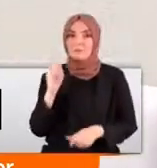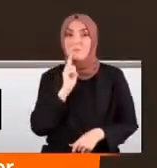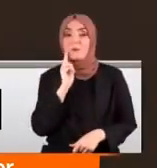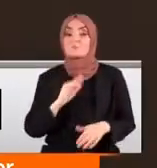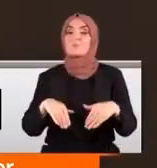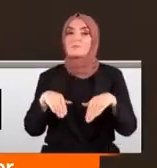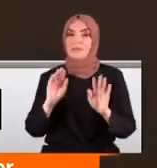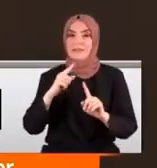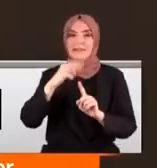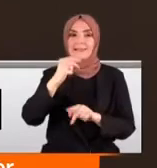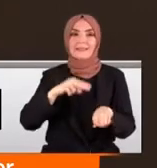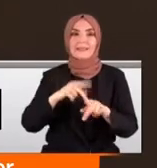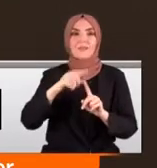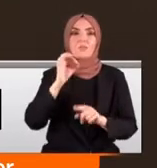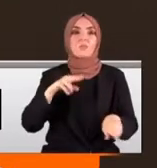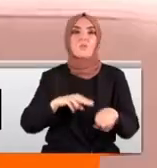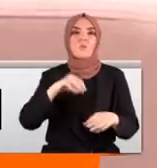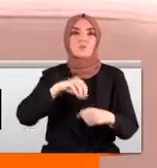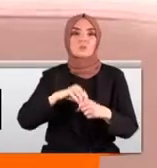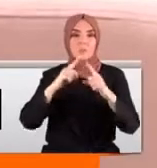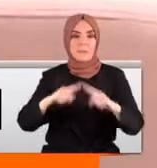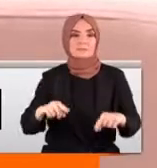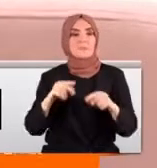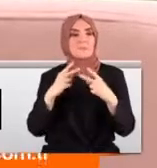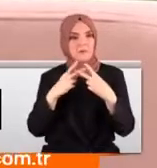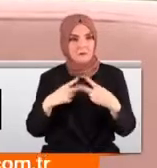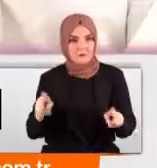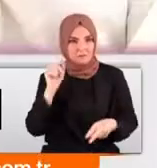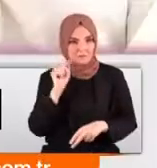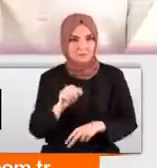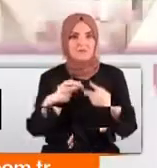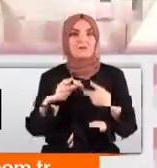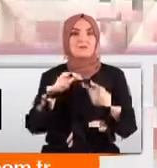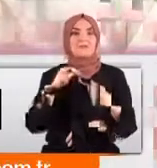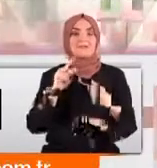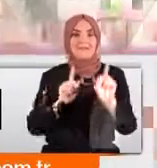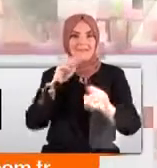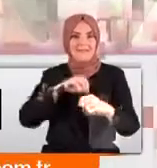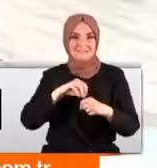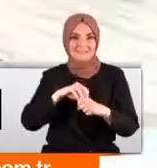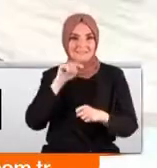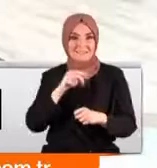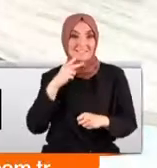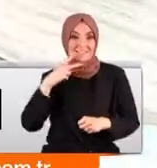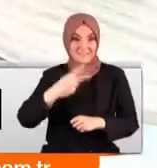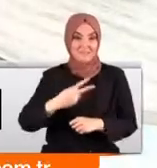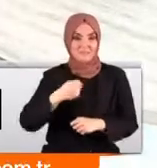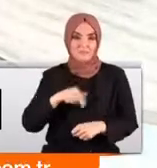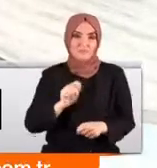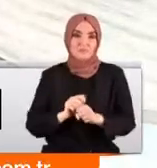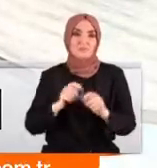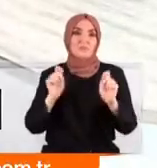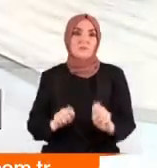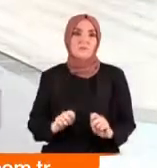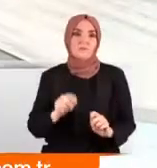insanları dolandırıyor ve bu şekilde para kazanıyordu. İki seneden beri bu işi yapıyordu zaten. Bu bir ay yine bu adamdan sosyal medyadan işte hediye